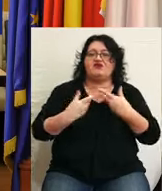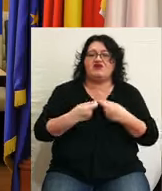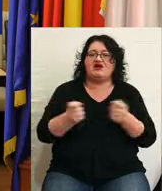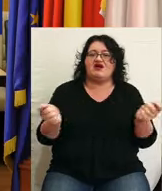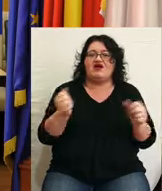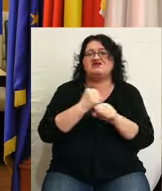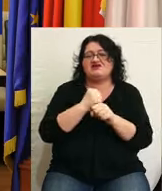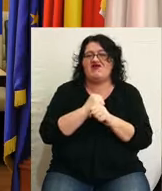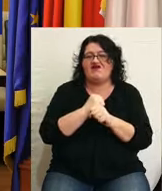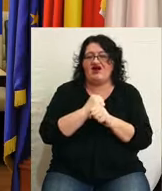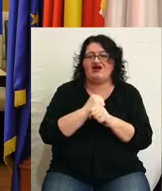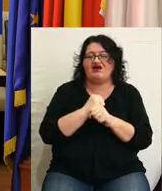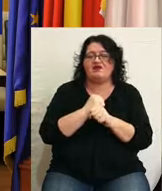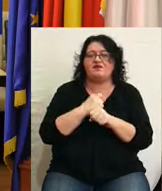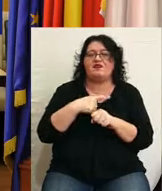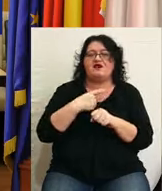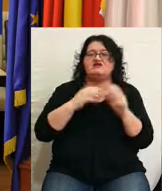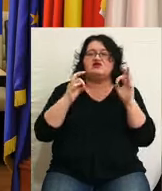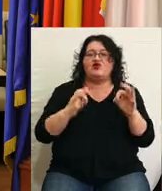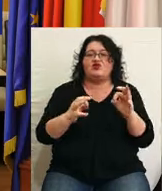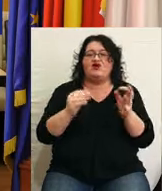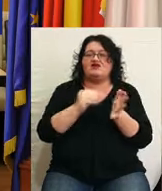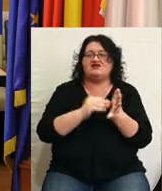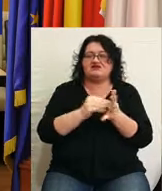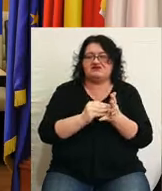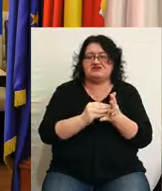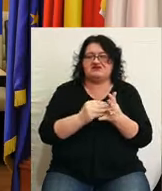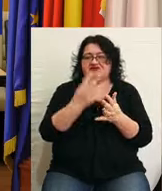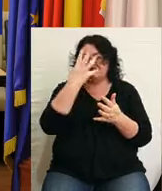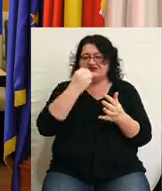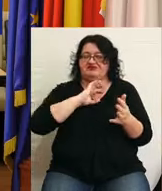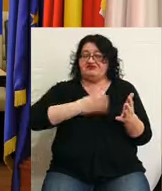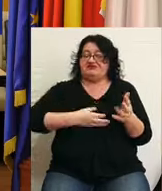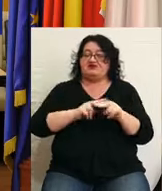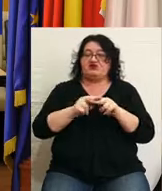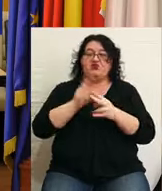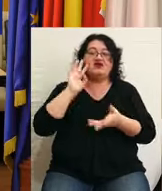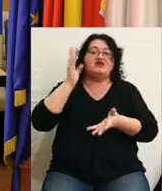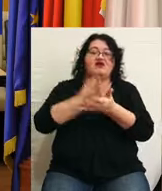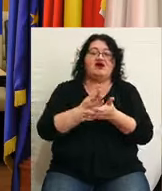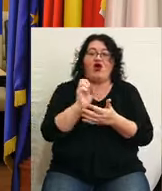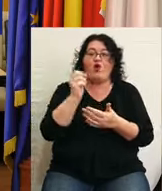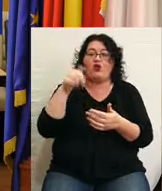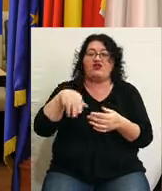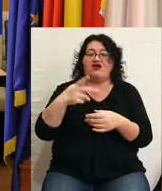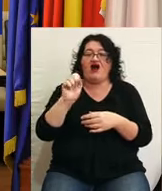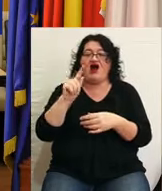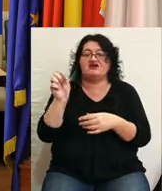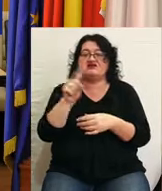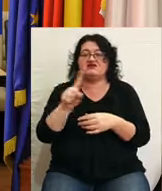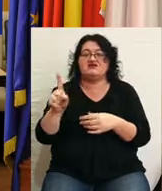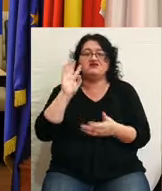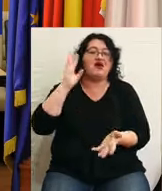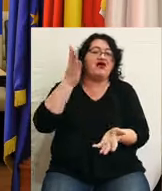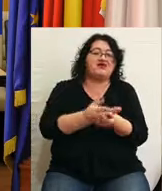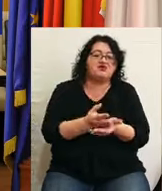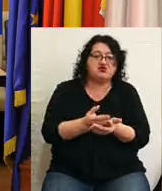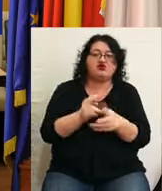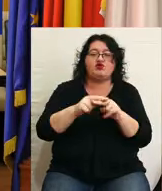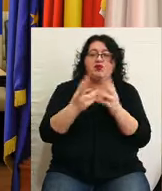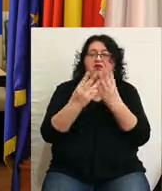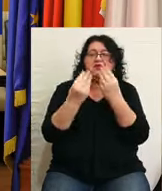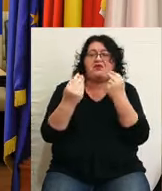și facă. Eu sunt bineînțeles dezamăgit și de decizia E.ON după ani